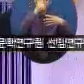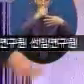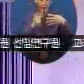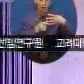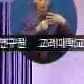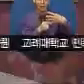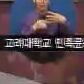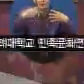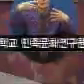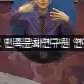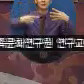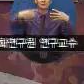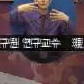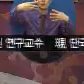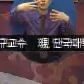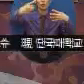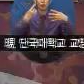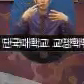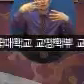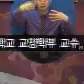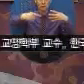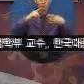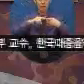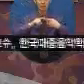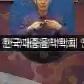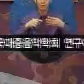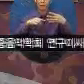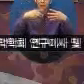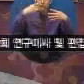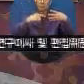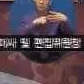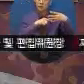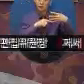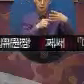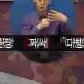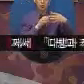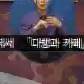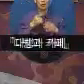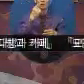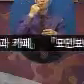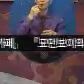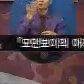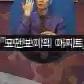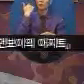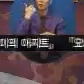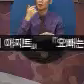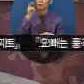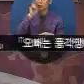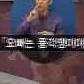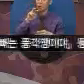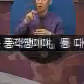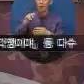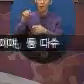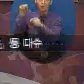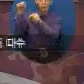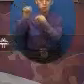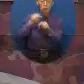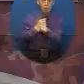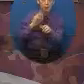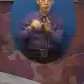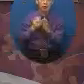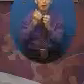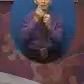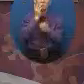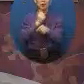이제 트로트인데요. 자, 이 트로트는요. 당시 일본 대중음악의 영향을 받아서